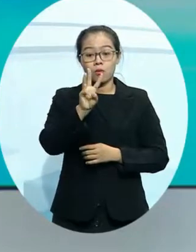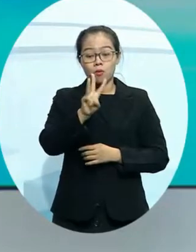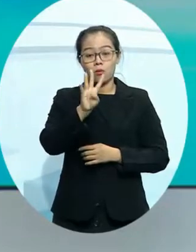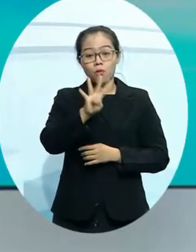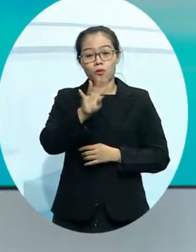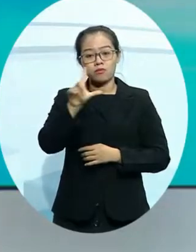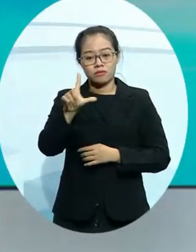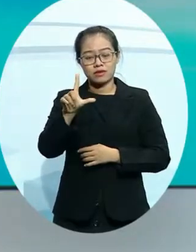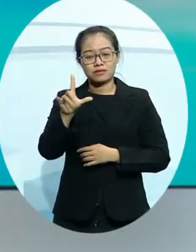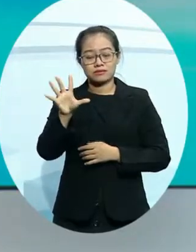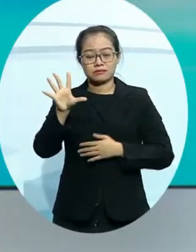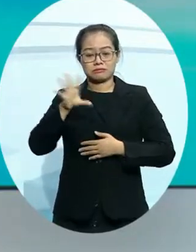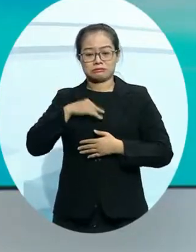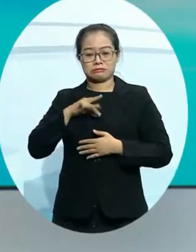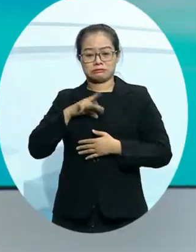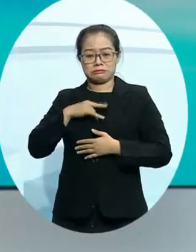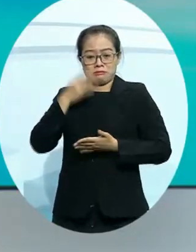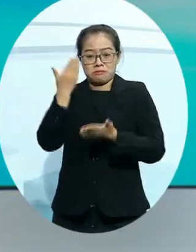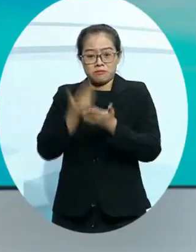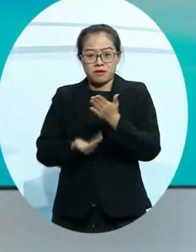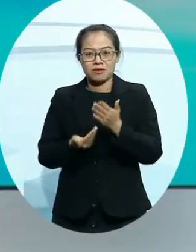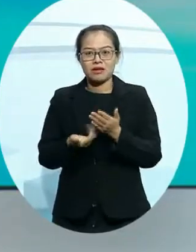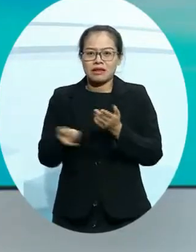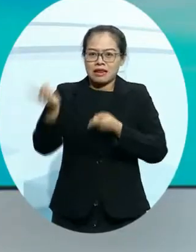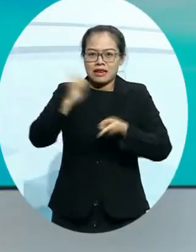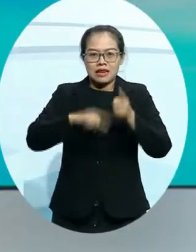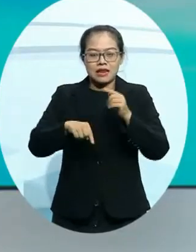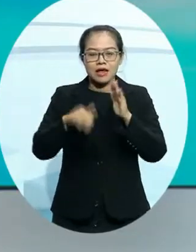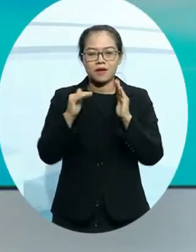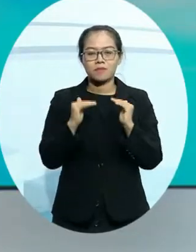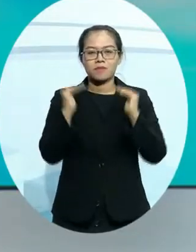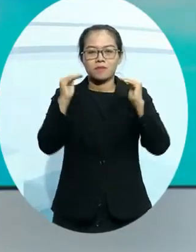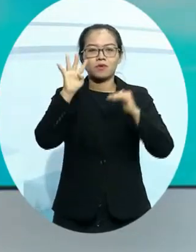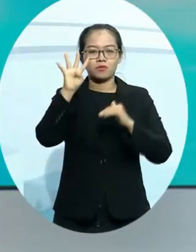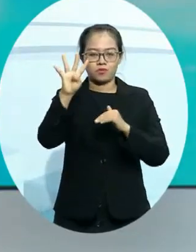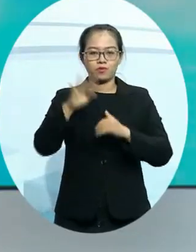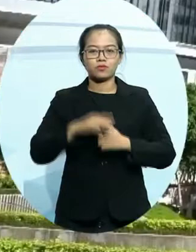COVID-19 mới, lần đầu số ca bệnh trở lại mức 4 con số sau 2 tháng.